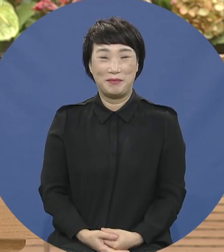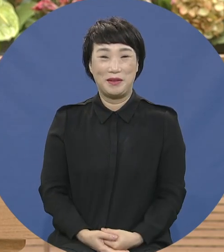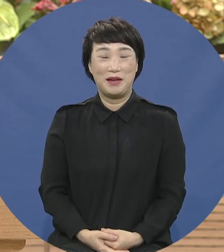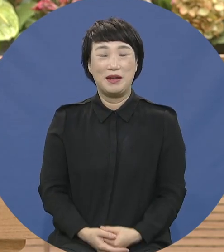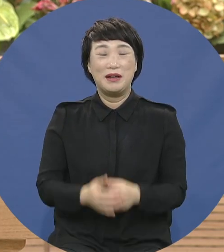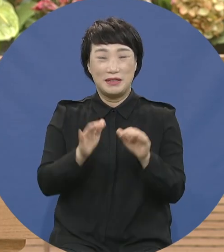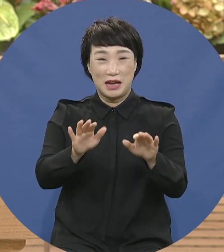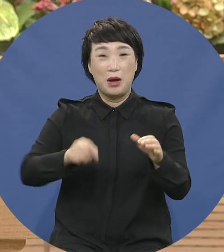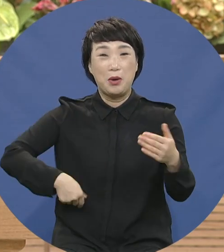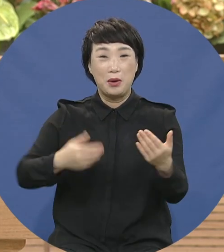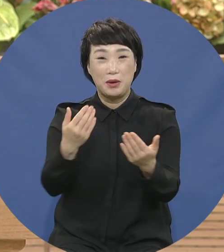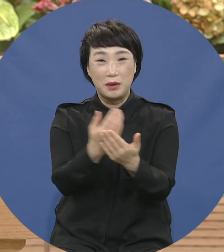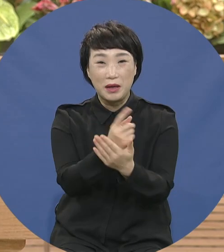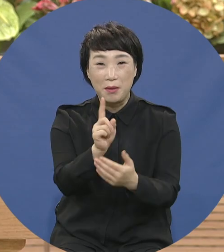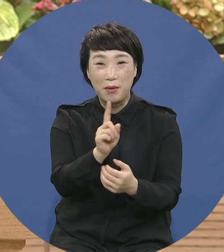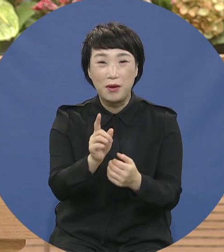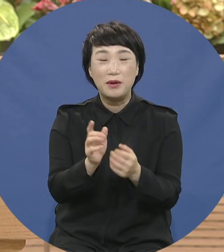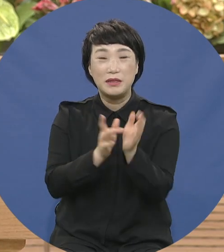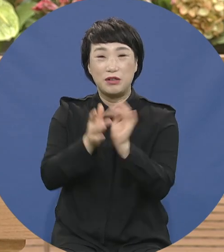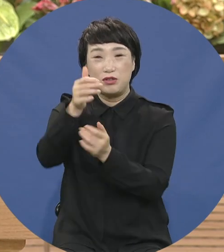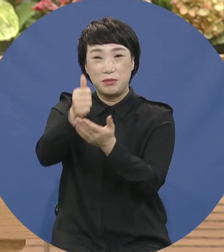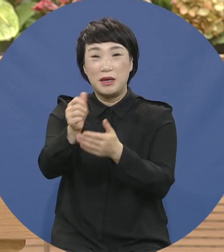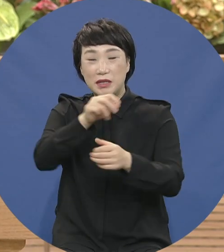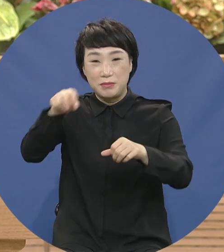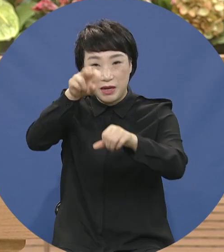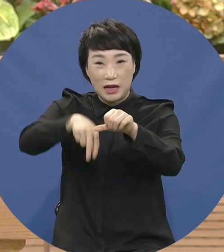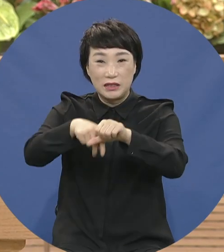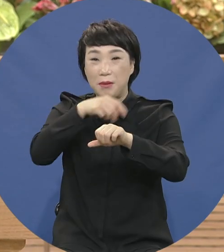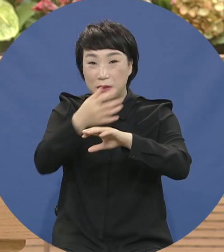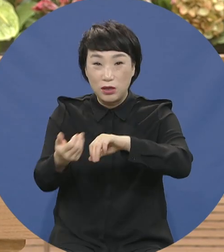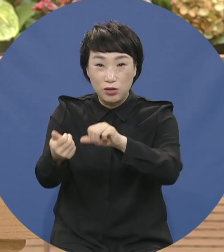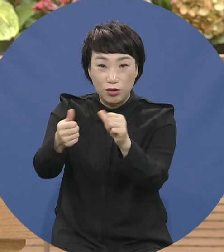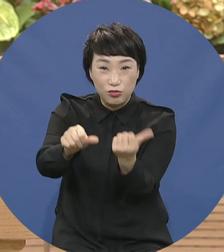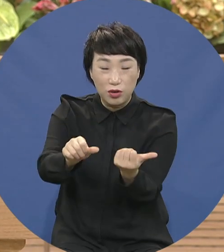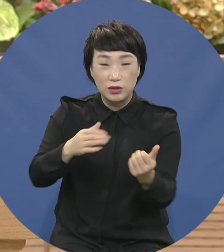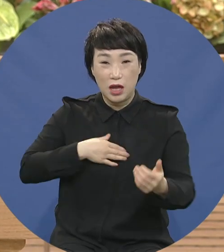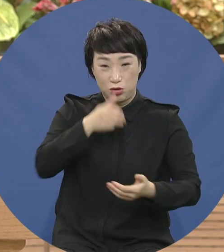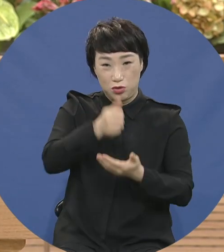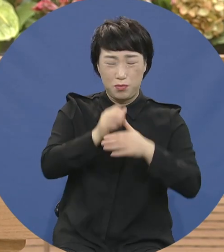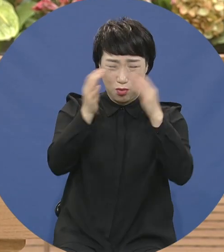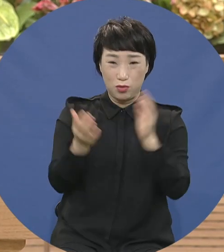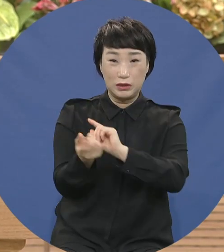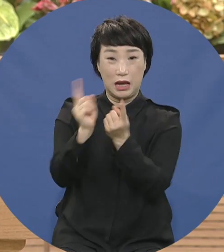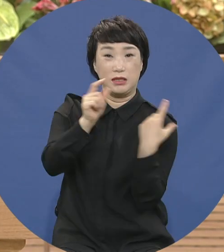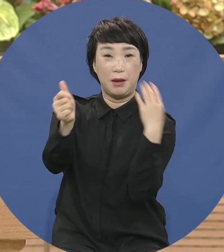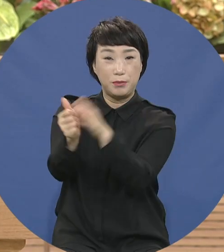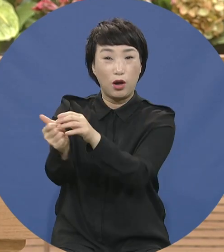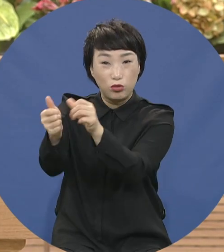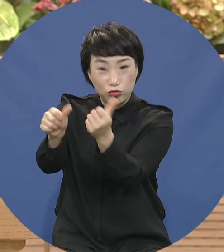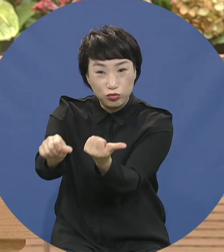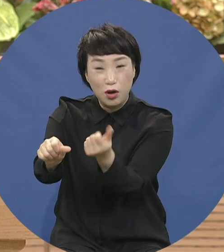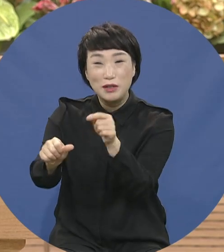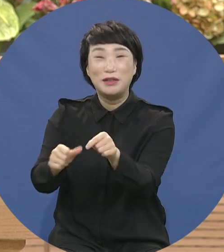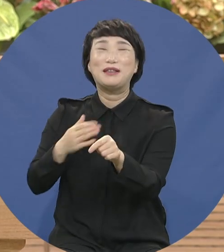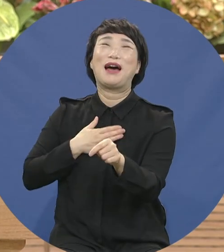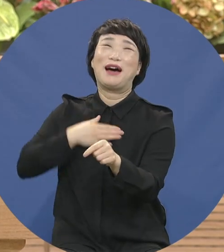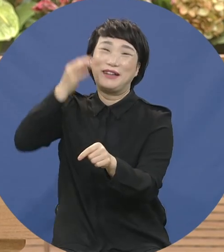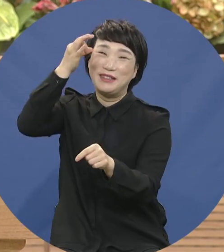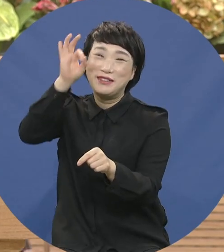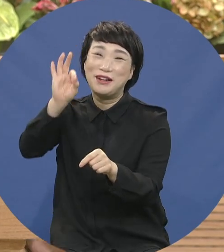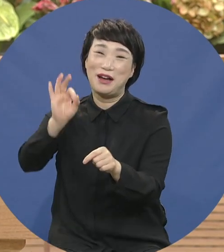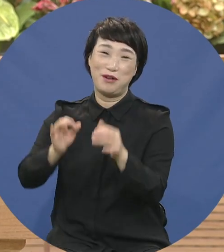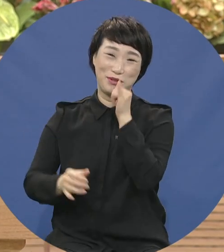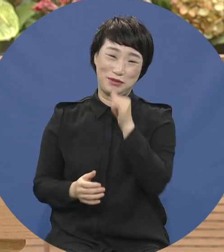그러므로 회개는 예수께서 십자가에서 피 쏟아서 내 죄를 담당하시고 죽이셨다는 사실을 시인하는